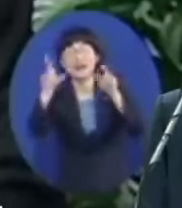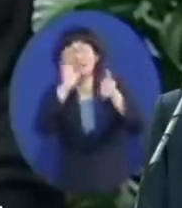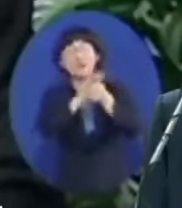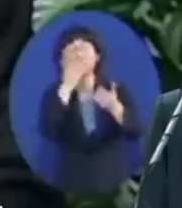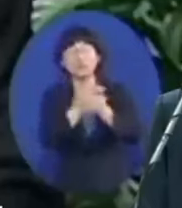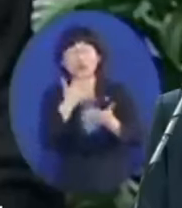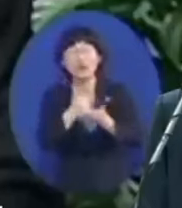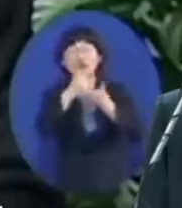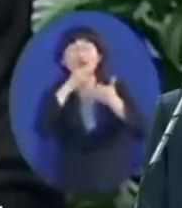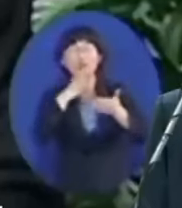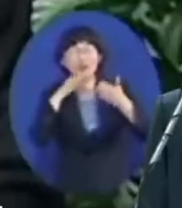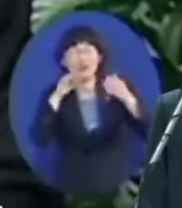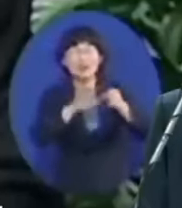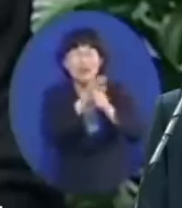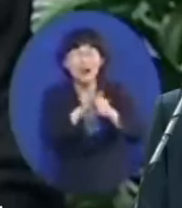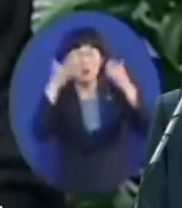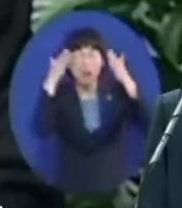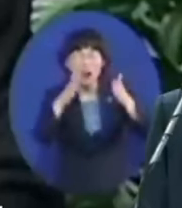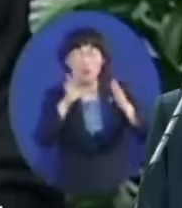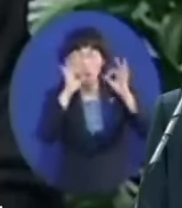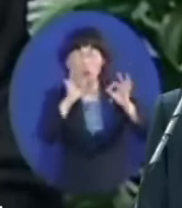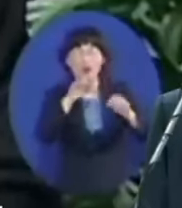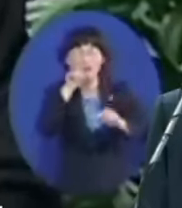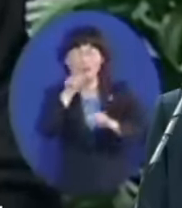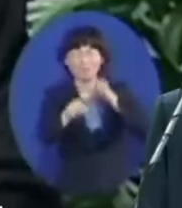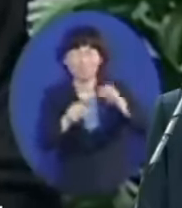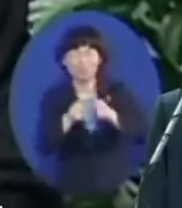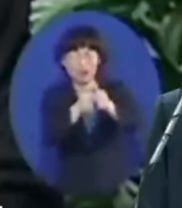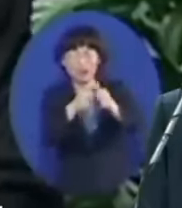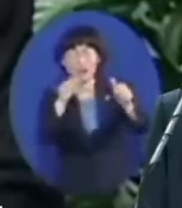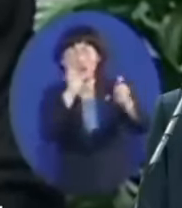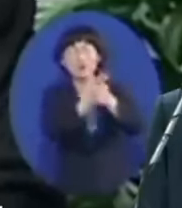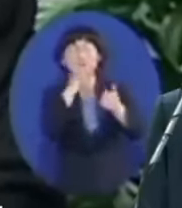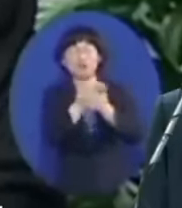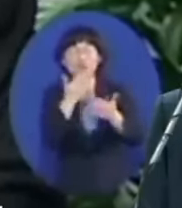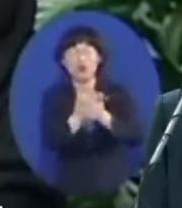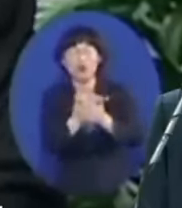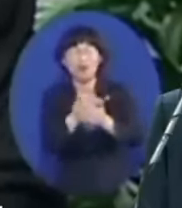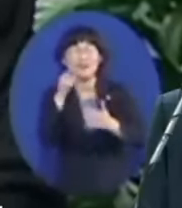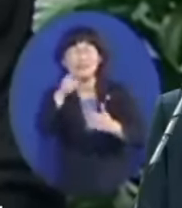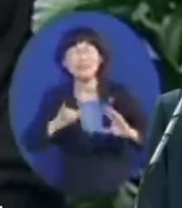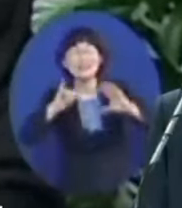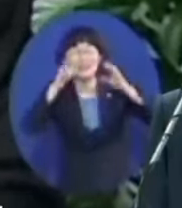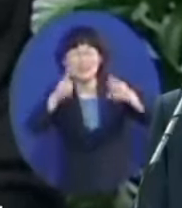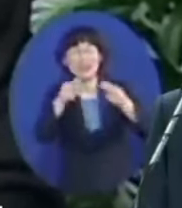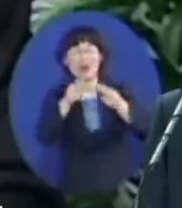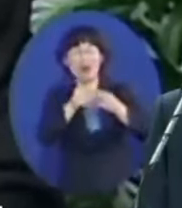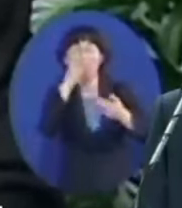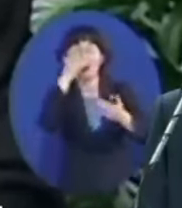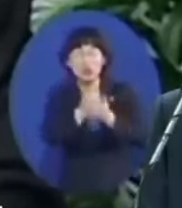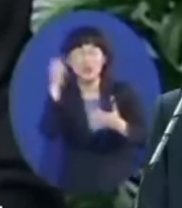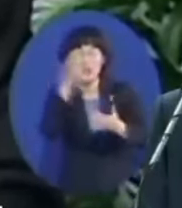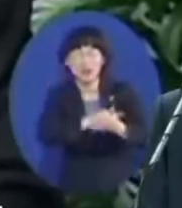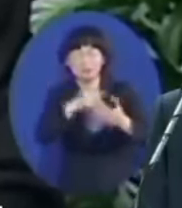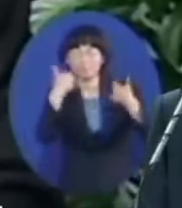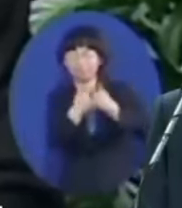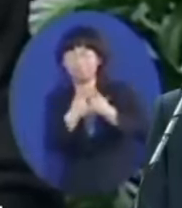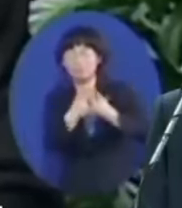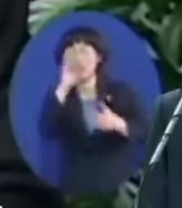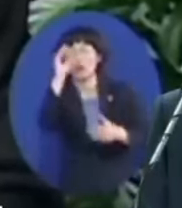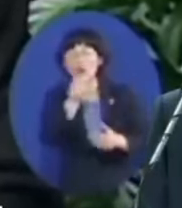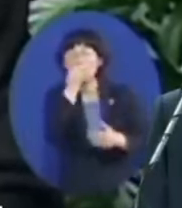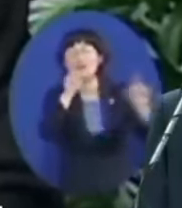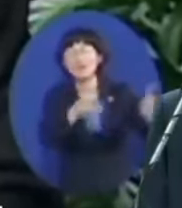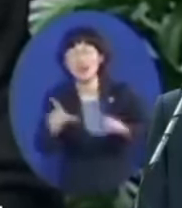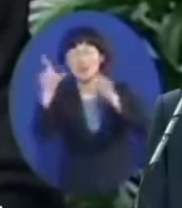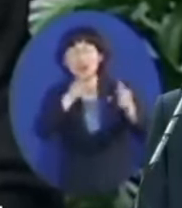사랑하고 주님만 바라보고 주님만 따라가는 삶이 되게 하여 주시옵시고, 우리는 이 세상과 죄악을 등지고 거룩한 삶을